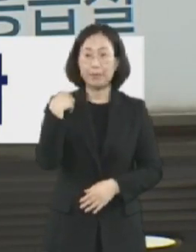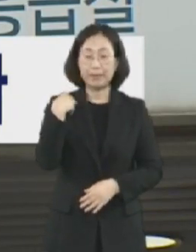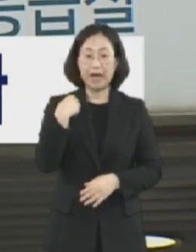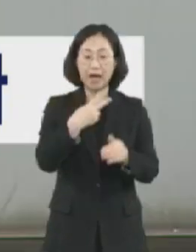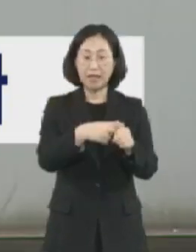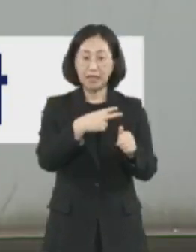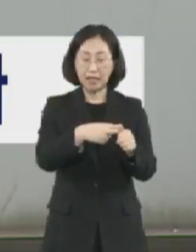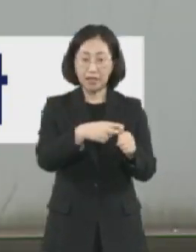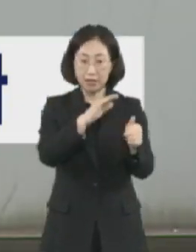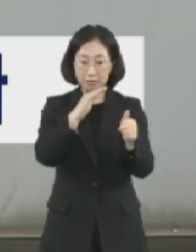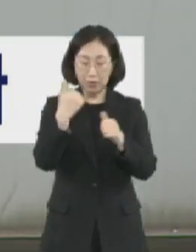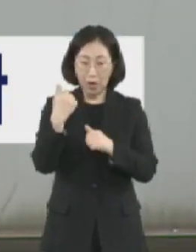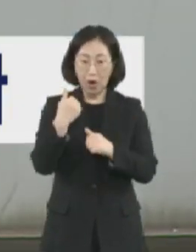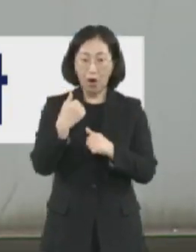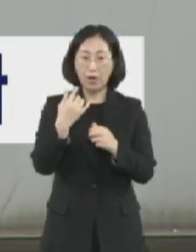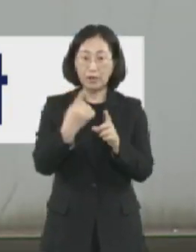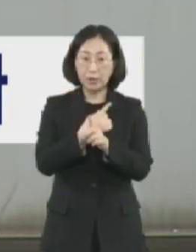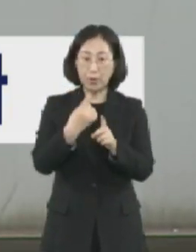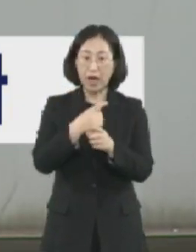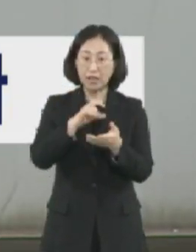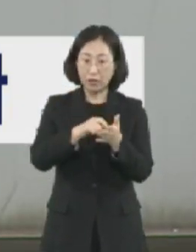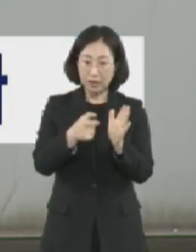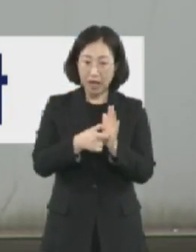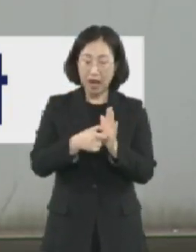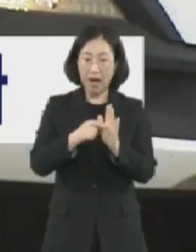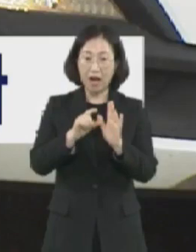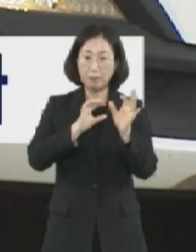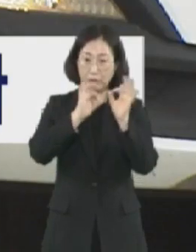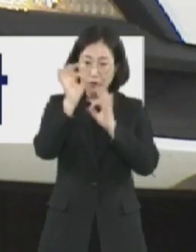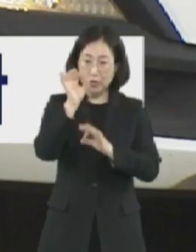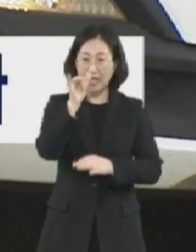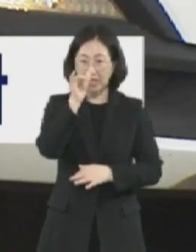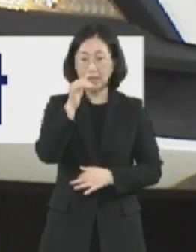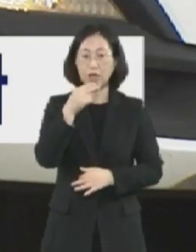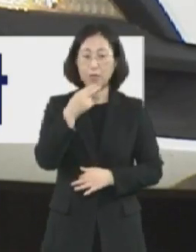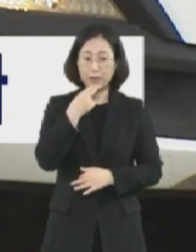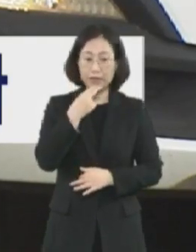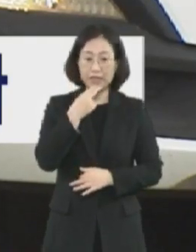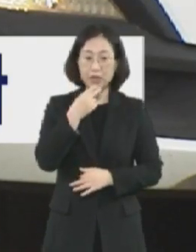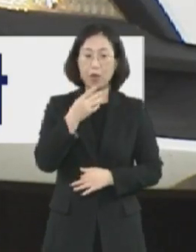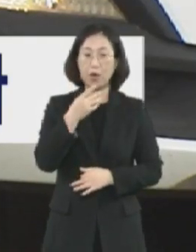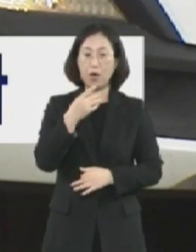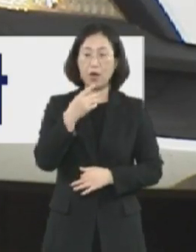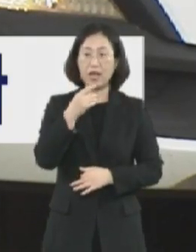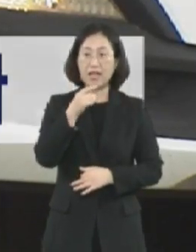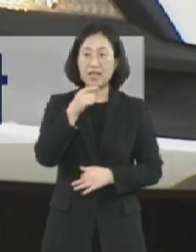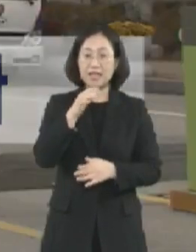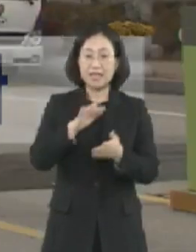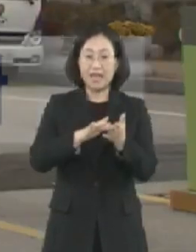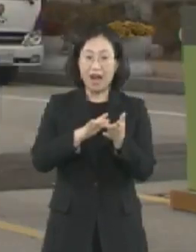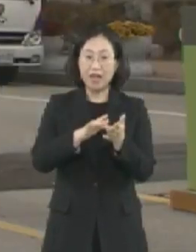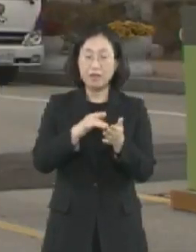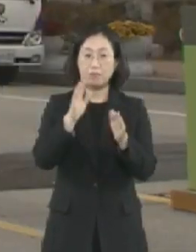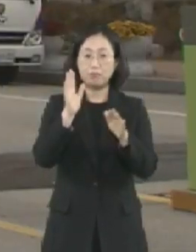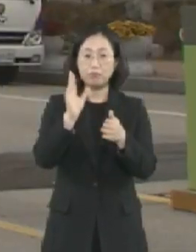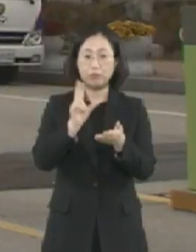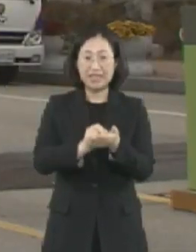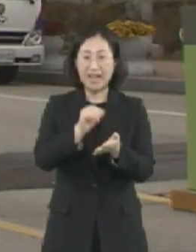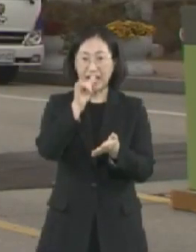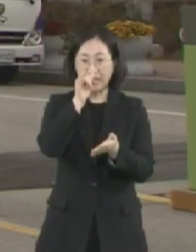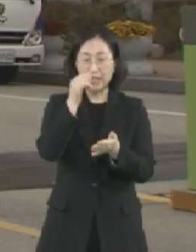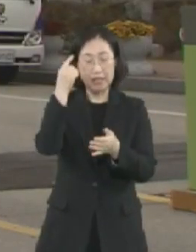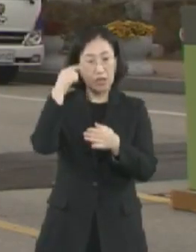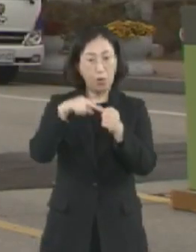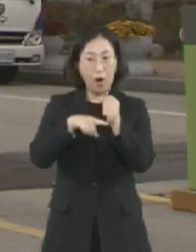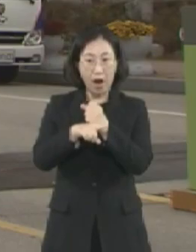상대로 처방이 적절했는지 또 의료과실 여부를 조사하고 약물이 원인인지를 밝히기 위해